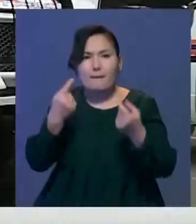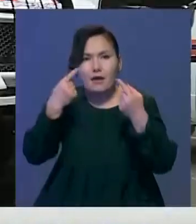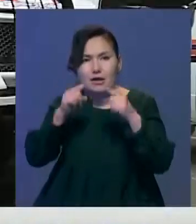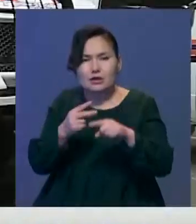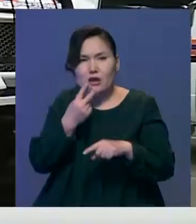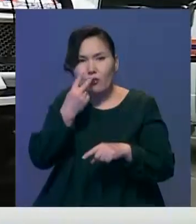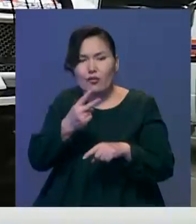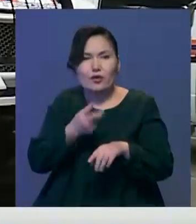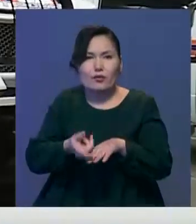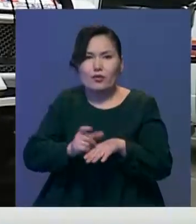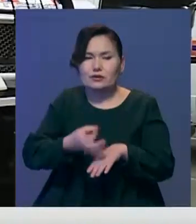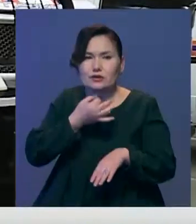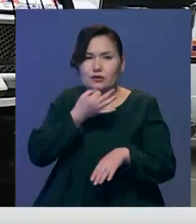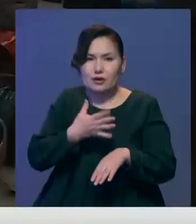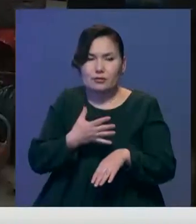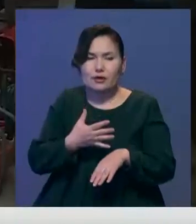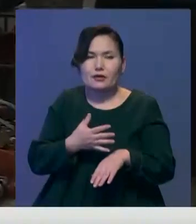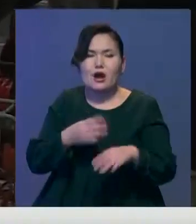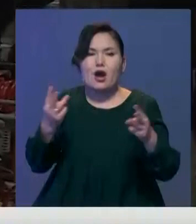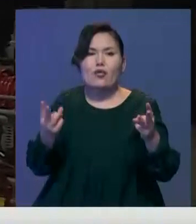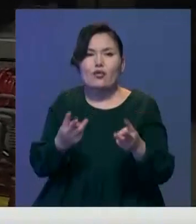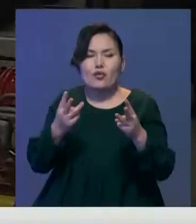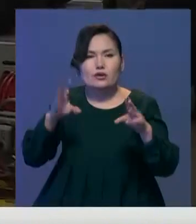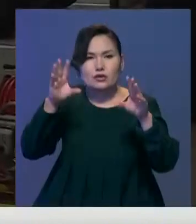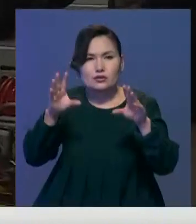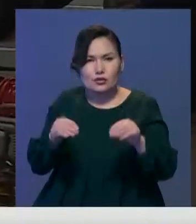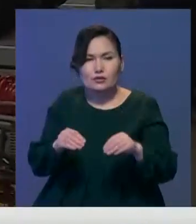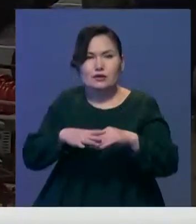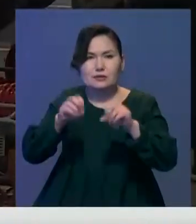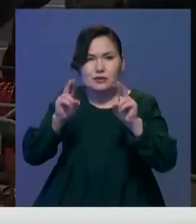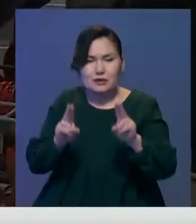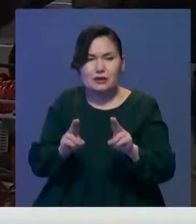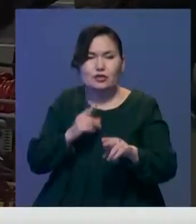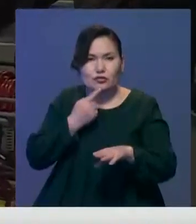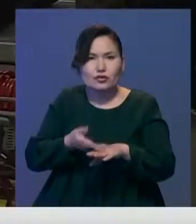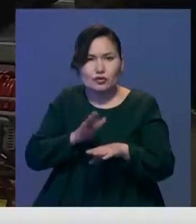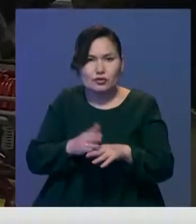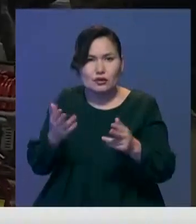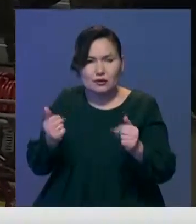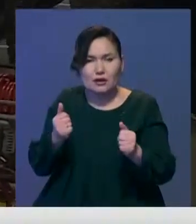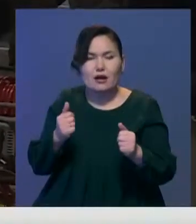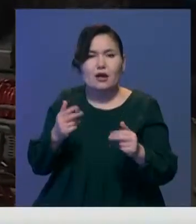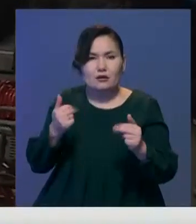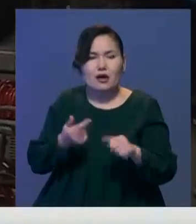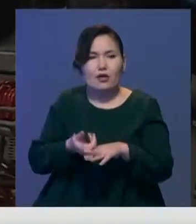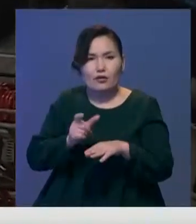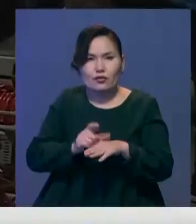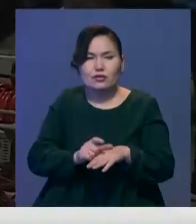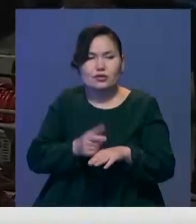машиналар ұнады. Жалпы қалай ойлайсың, өрт сөндірушінің жұмысы қиын ба? Иә, қиын.